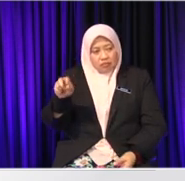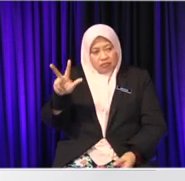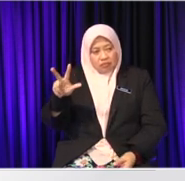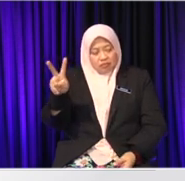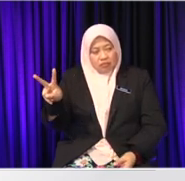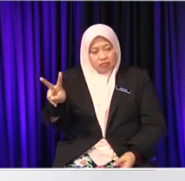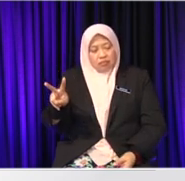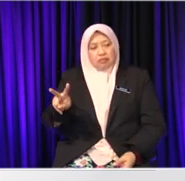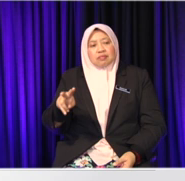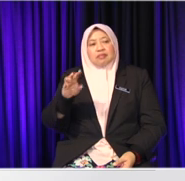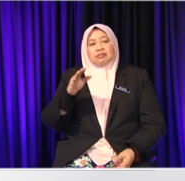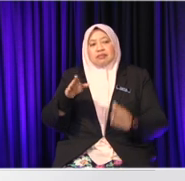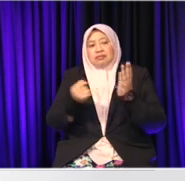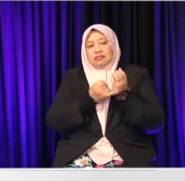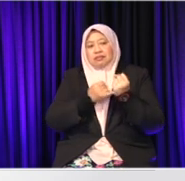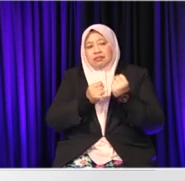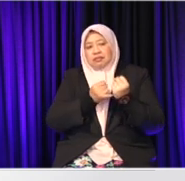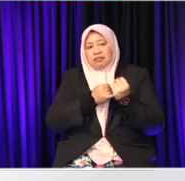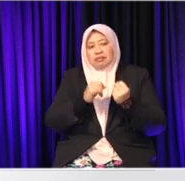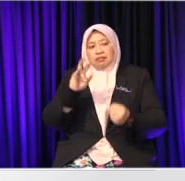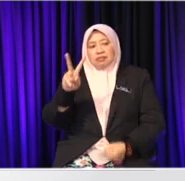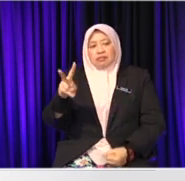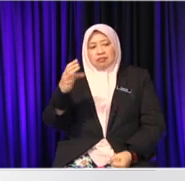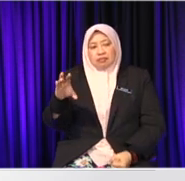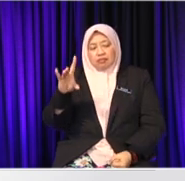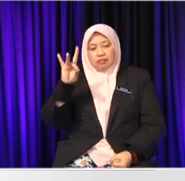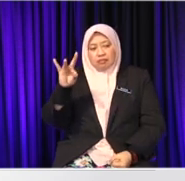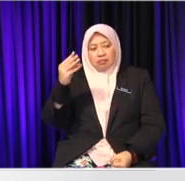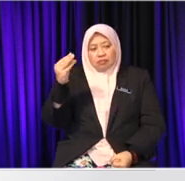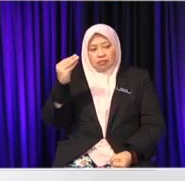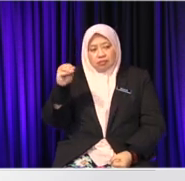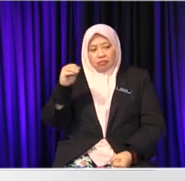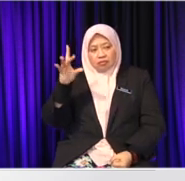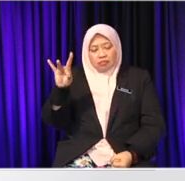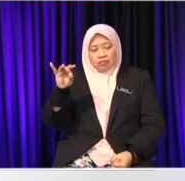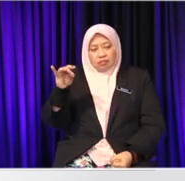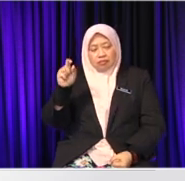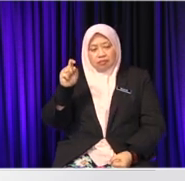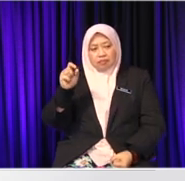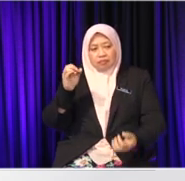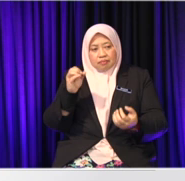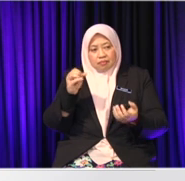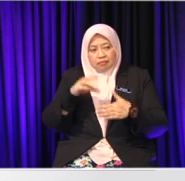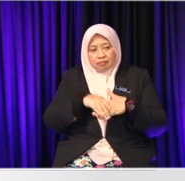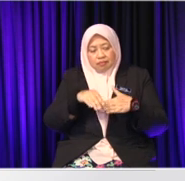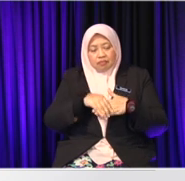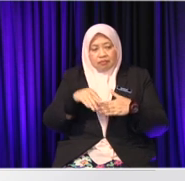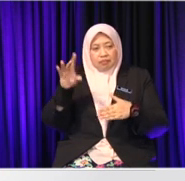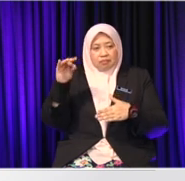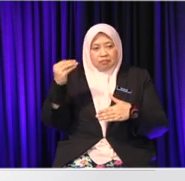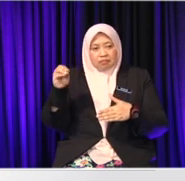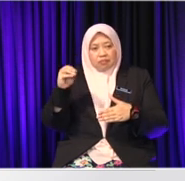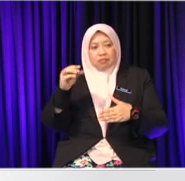itulah perbedaan antara pemilihan susu kompresif dan juga pihak ketiga saya ingat untuk